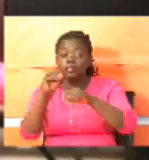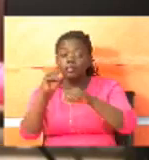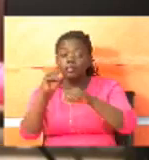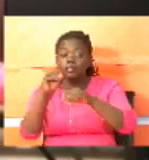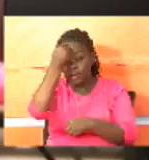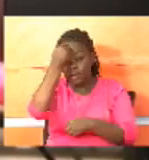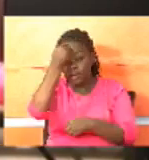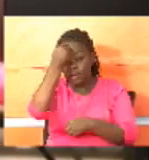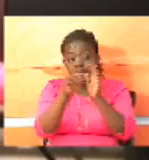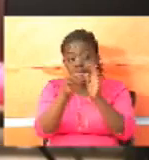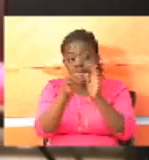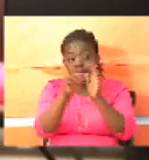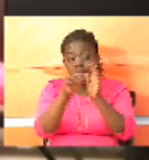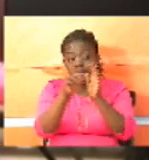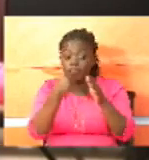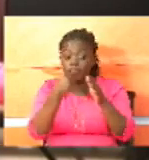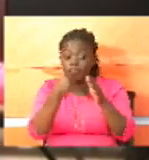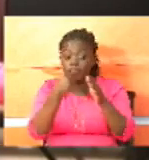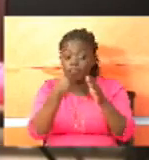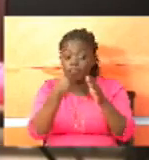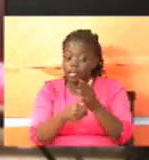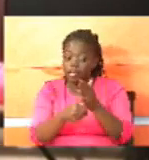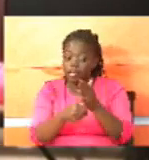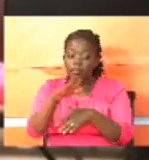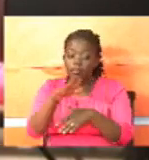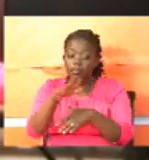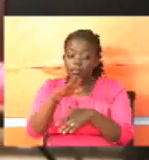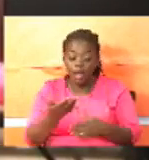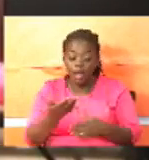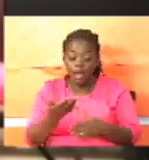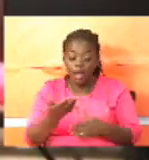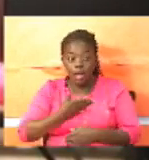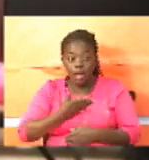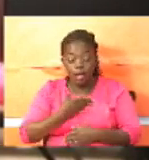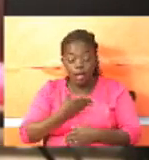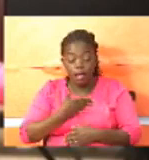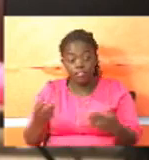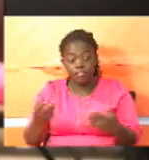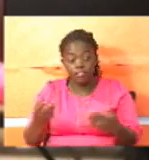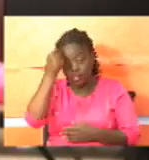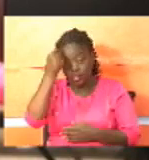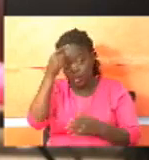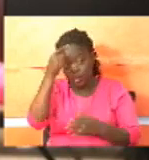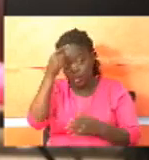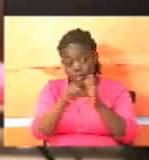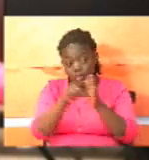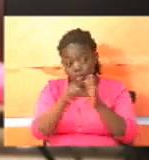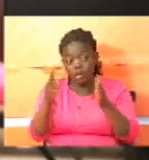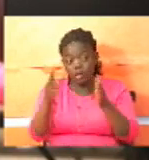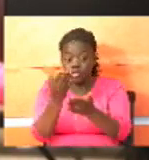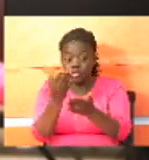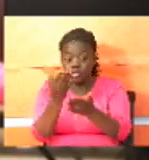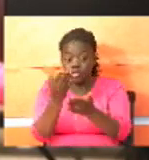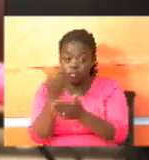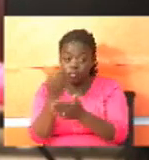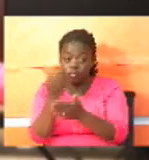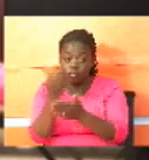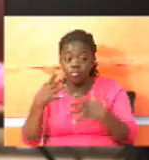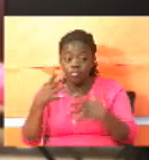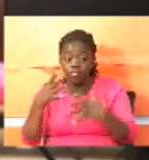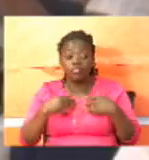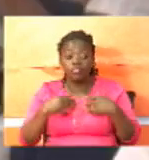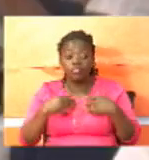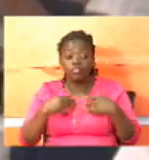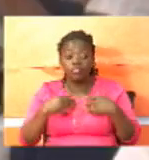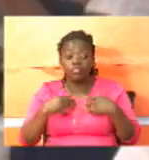gavumenti bobategeeza nti ebbaluwa ezo bazirina. Ssaabawolereza wa gavumenti William Byaluhanga abadde asibye kkooti ekkiriza Sseggona ne